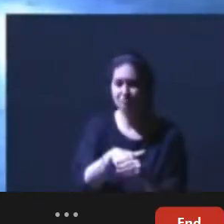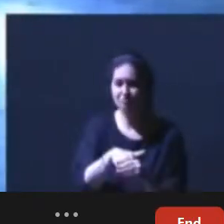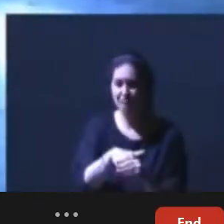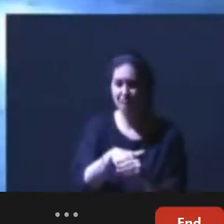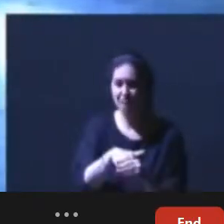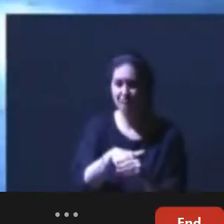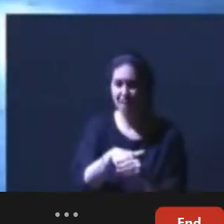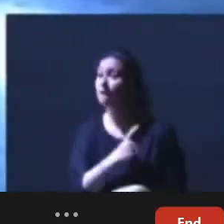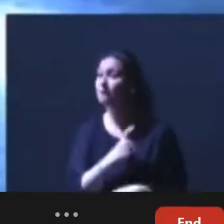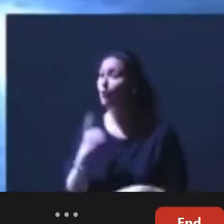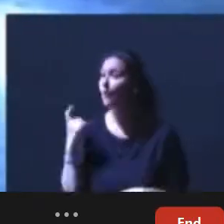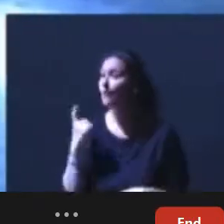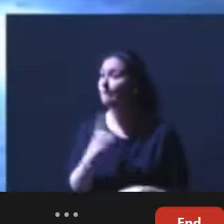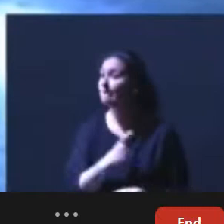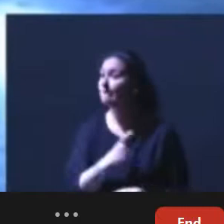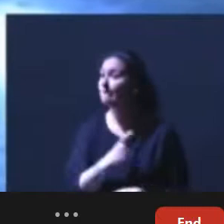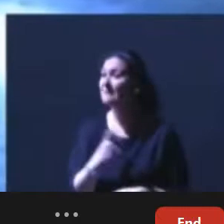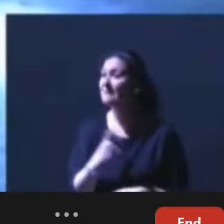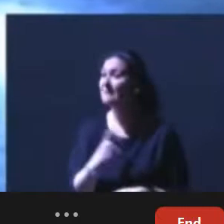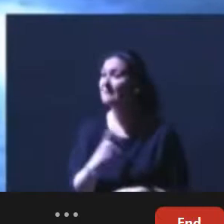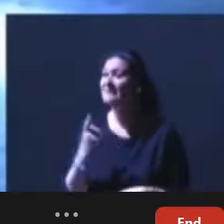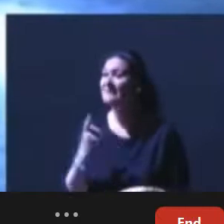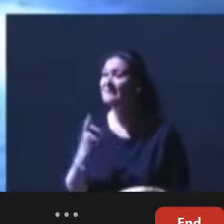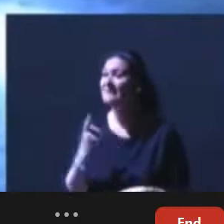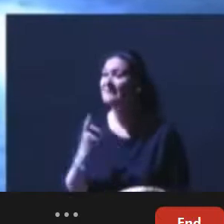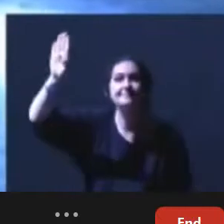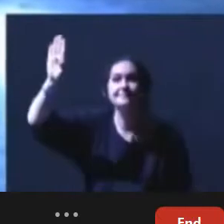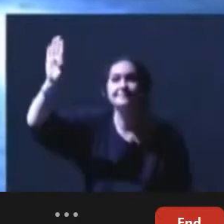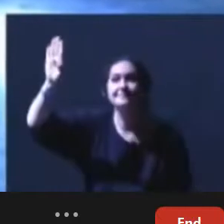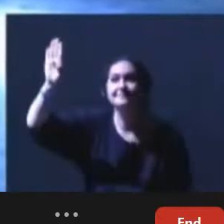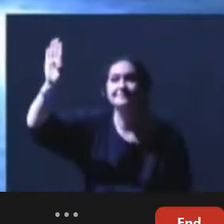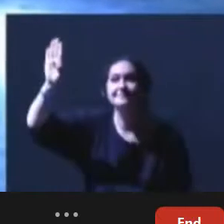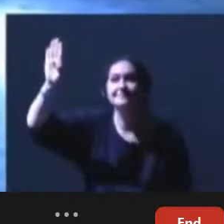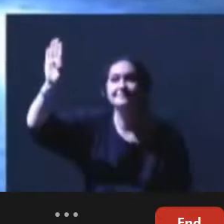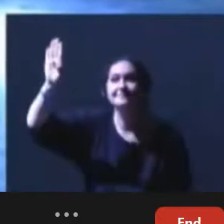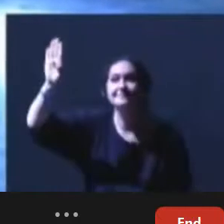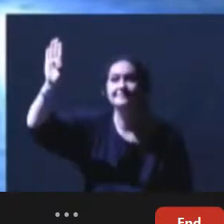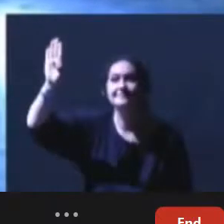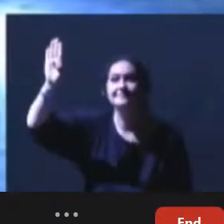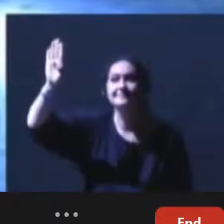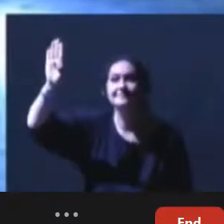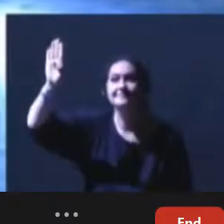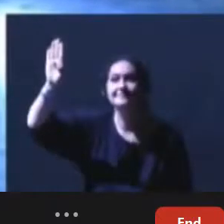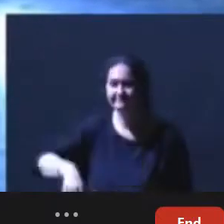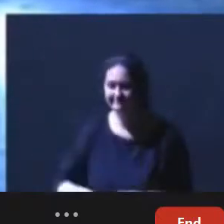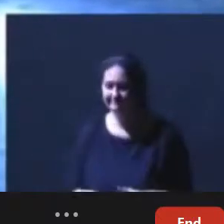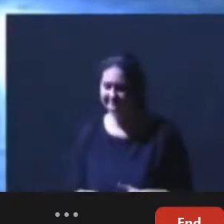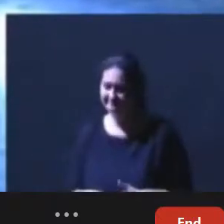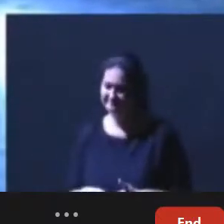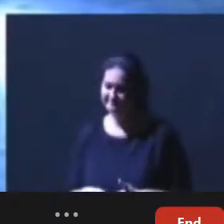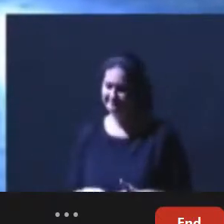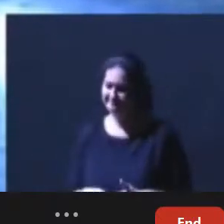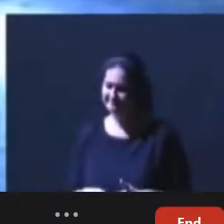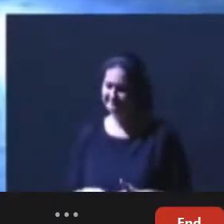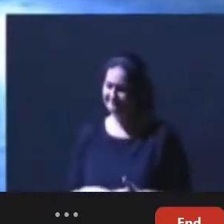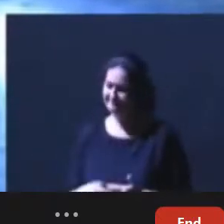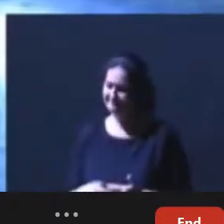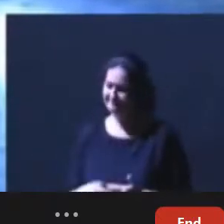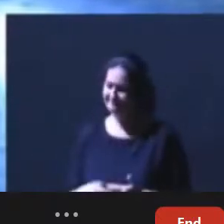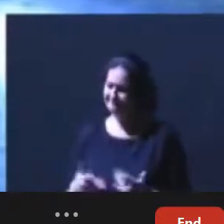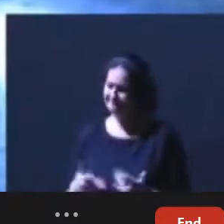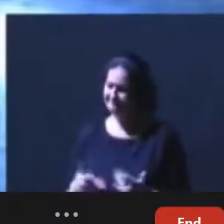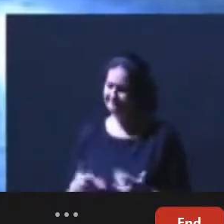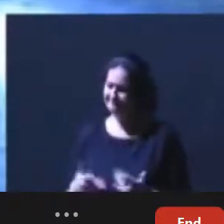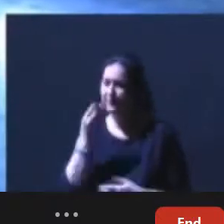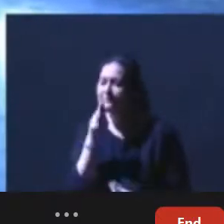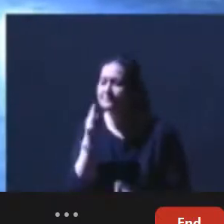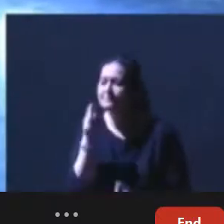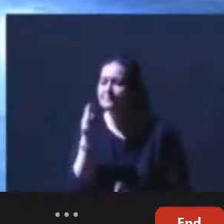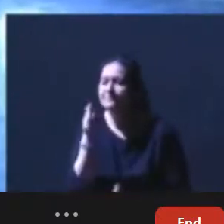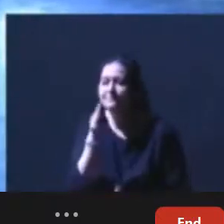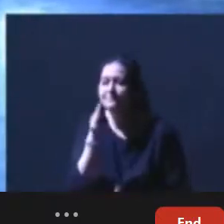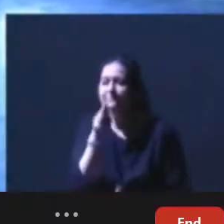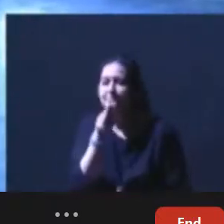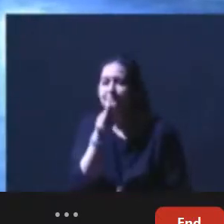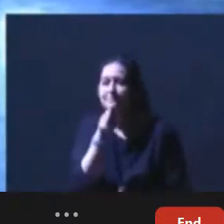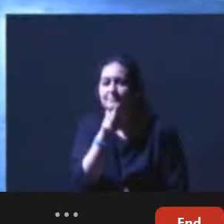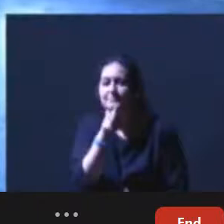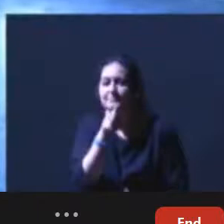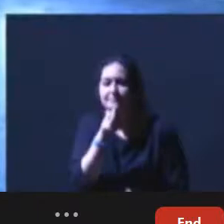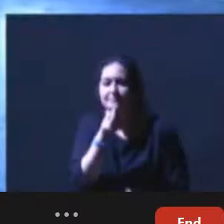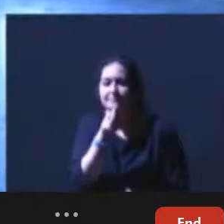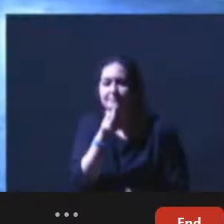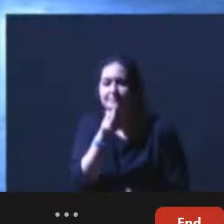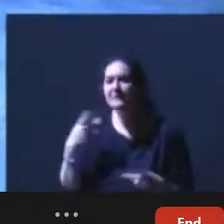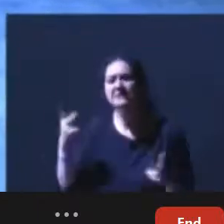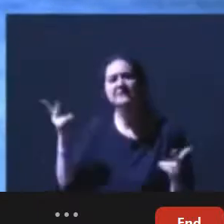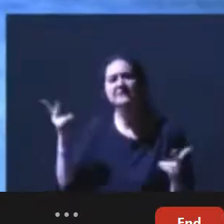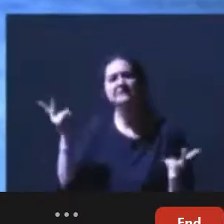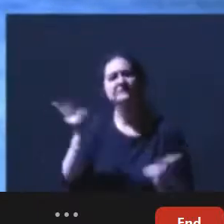nghiên cứu nước hoa. Và khi mà chúng tôi làm quen lần đầu tiên Meromon thì tôi hiểu là đây là một nghệ sĩ